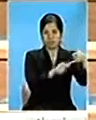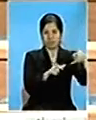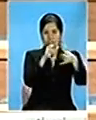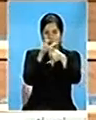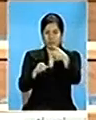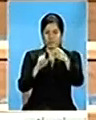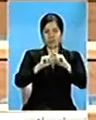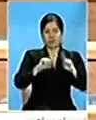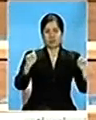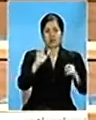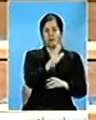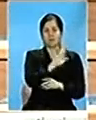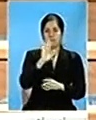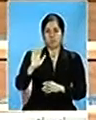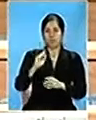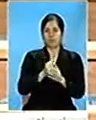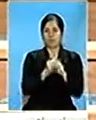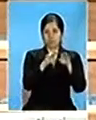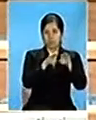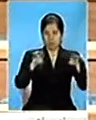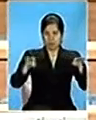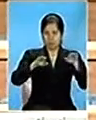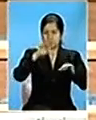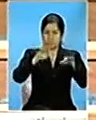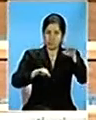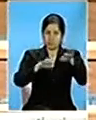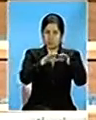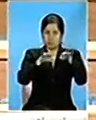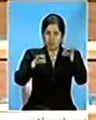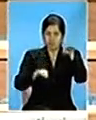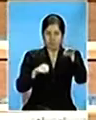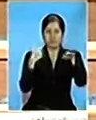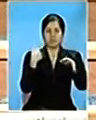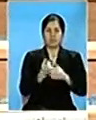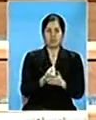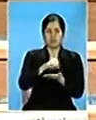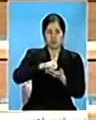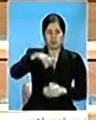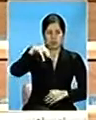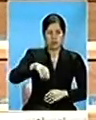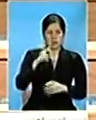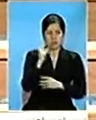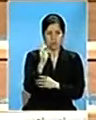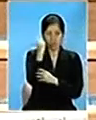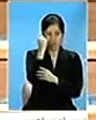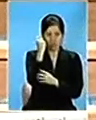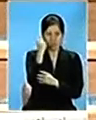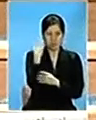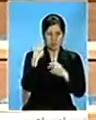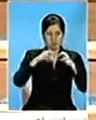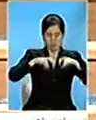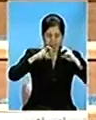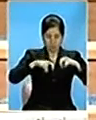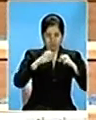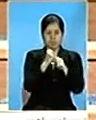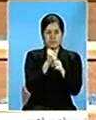แต่ละท่านนี่คือมาตรฐานไม่เท่ากันครับสภาพัฒนาการเมืองท่านต้องเข้าใจและนำไปวิเคราะห์วิจัยปรับปรุงเพื่อ